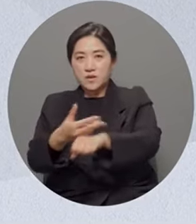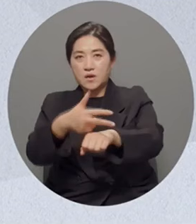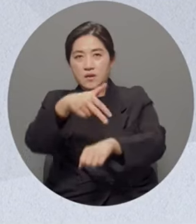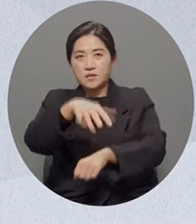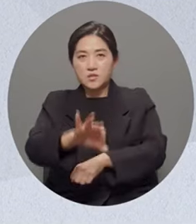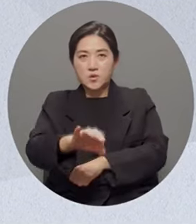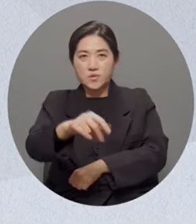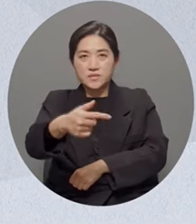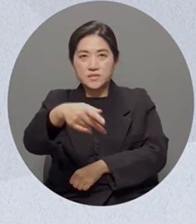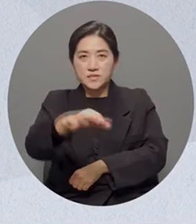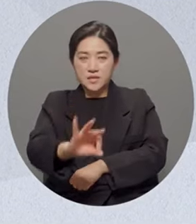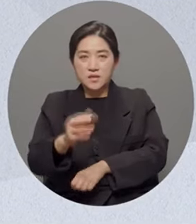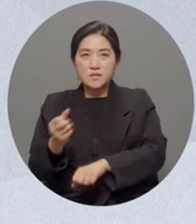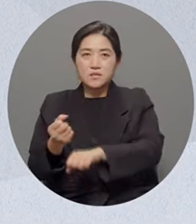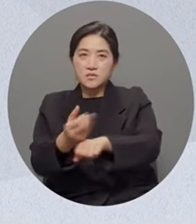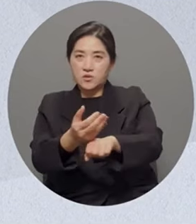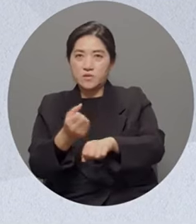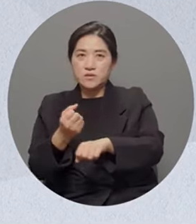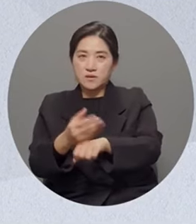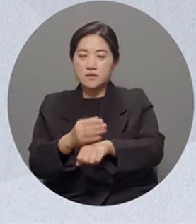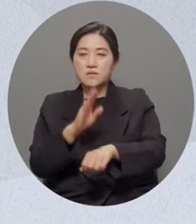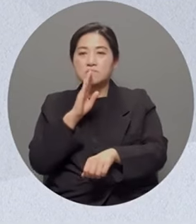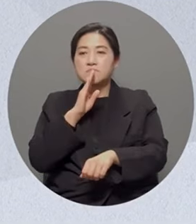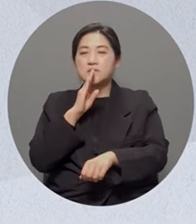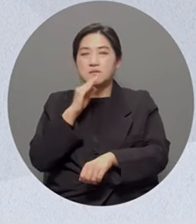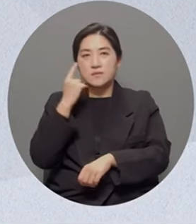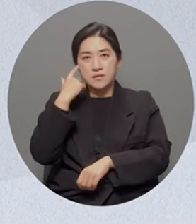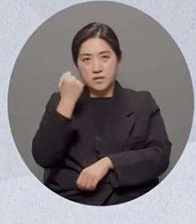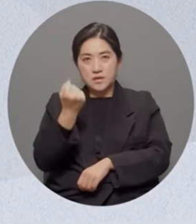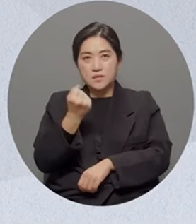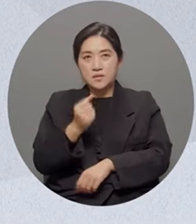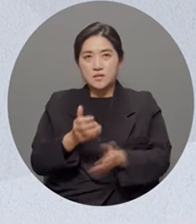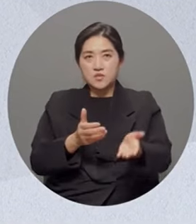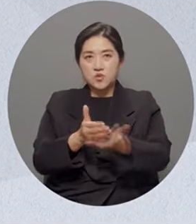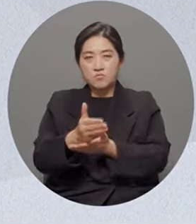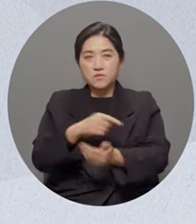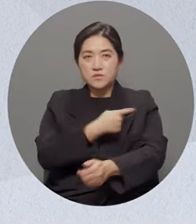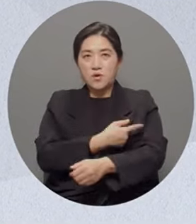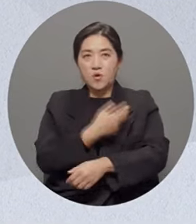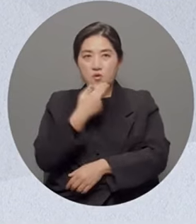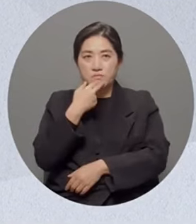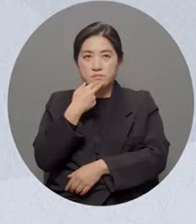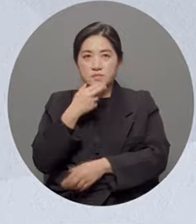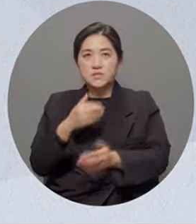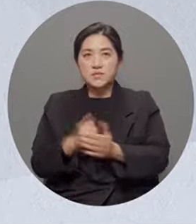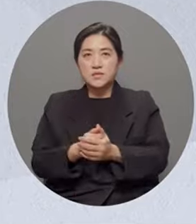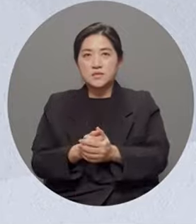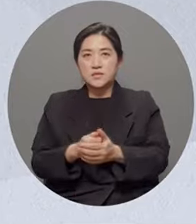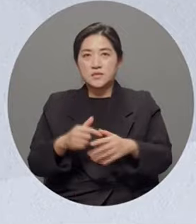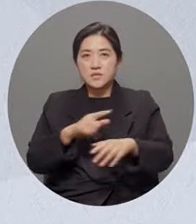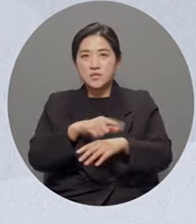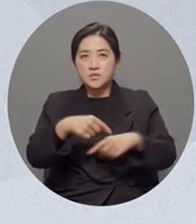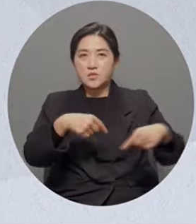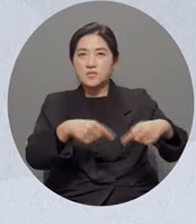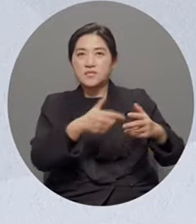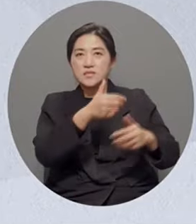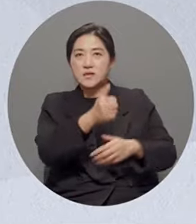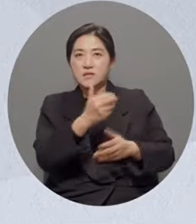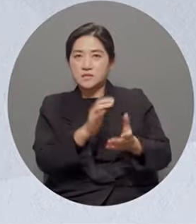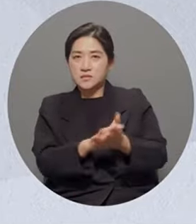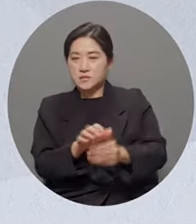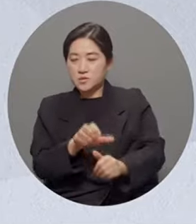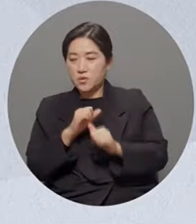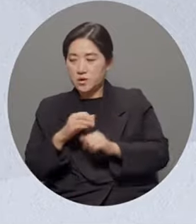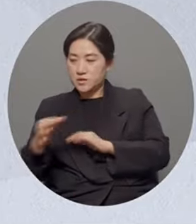당시 정책실장에게 전했다고 인정하면서 전문성 없이 지방 정치인과 친분만을 이용해 로비